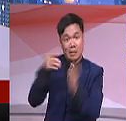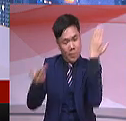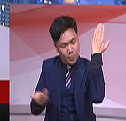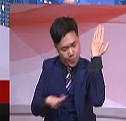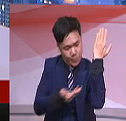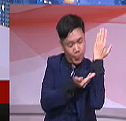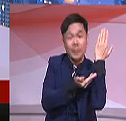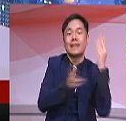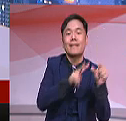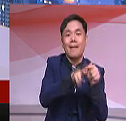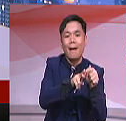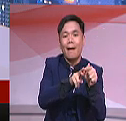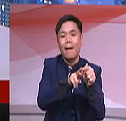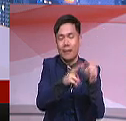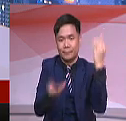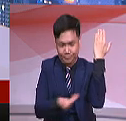di Pelabuhan Klang.